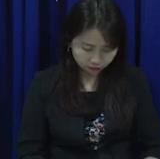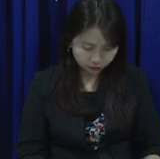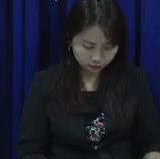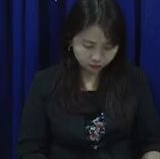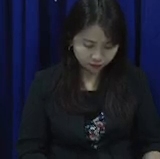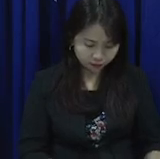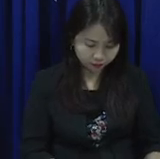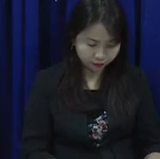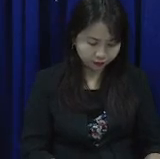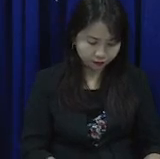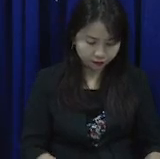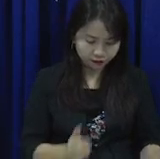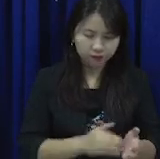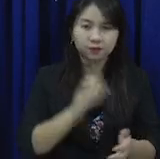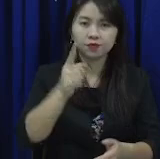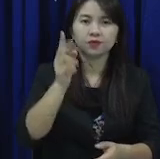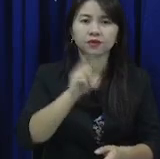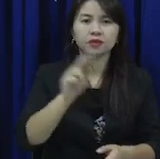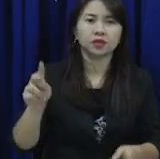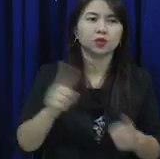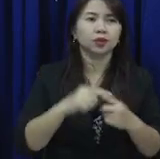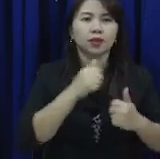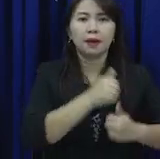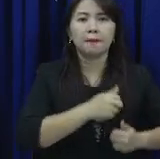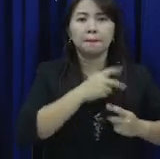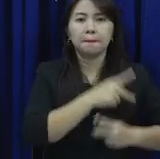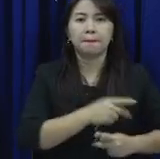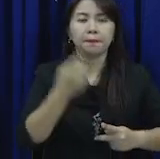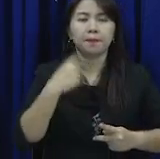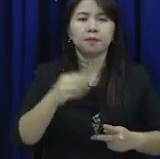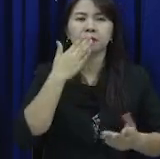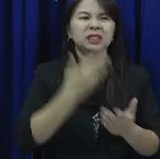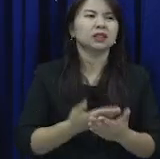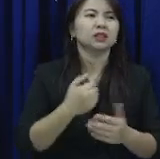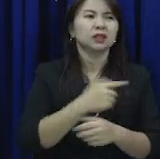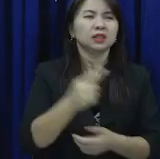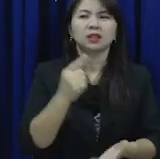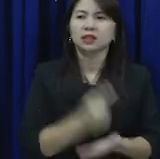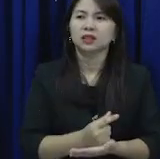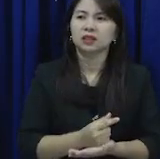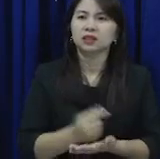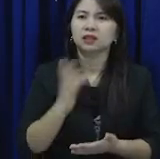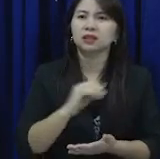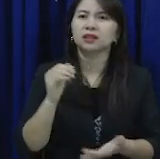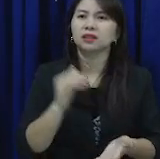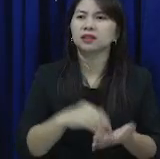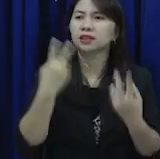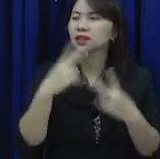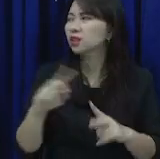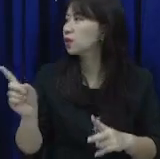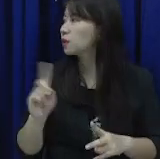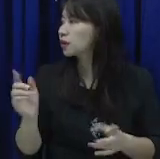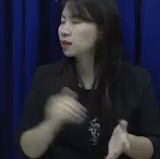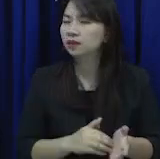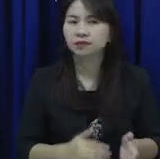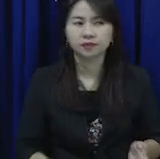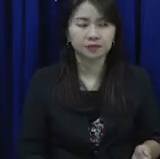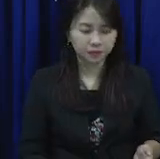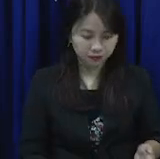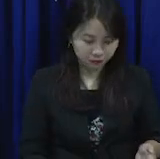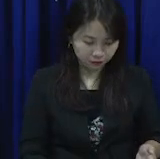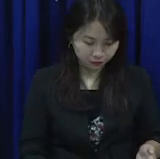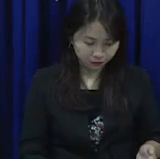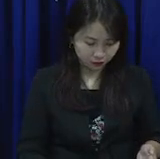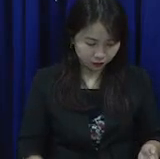good ground Kaya nga kailangan mo i-c ng i-c yan makita kung ano ang dapat na hindi na hindi para